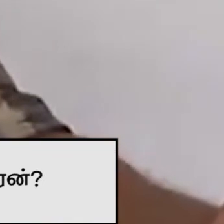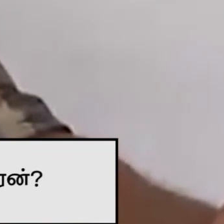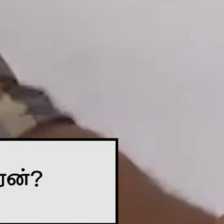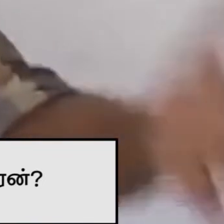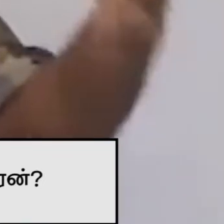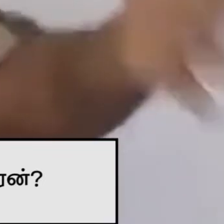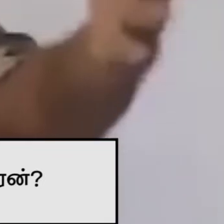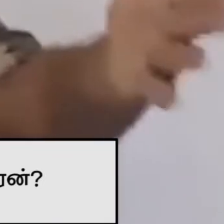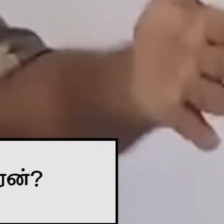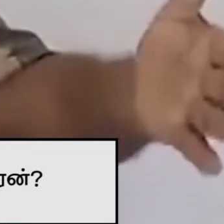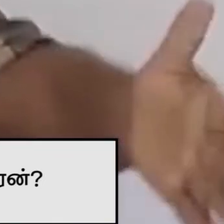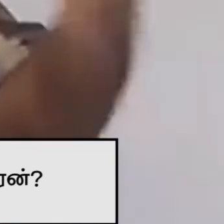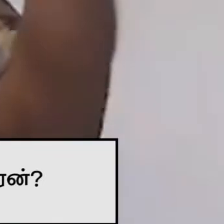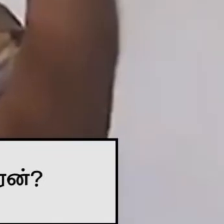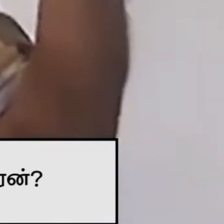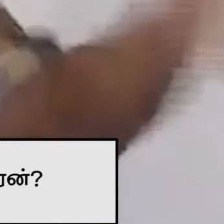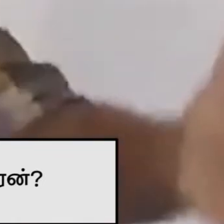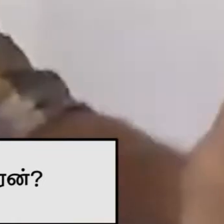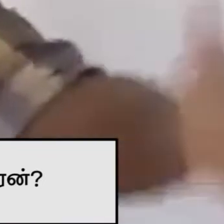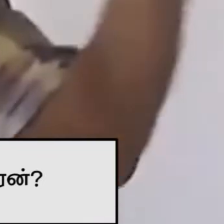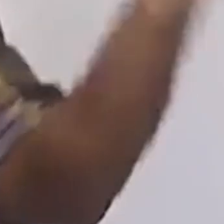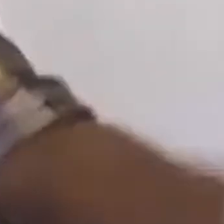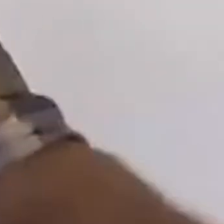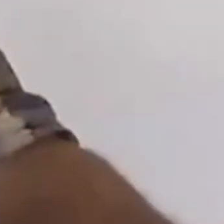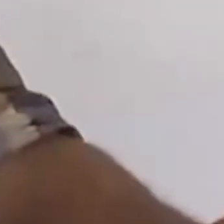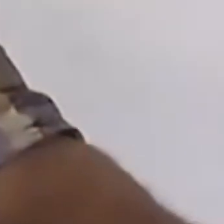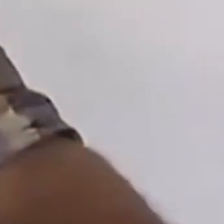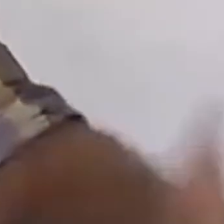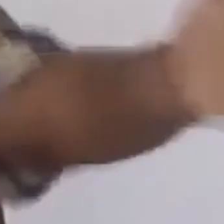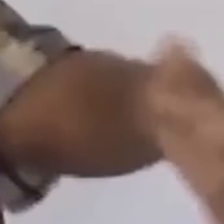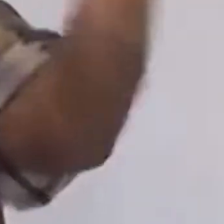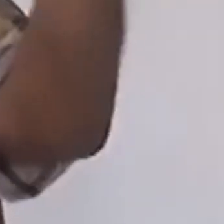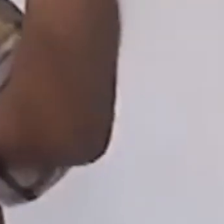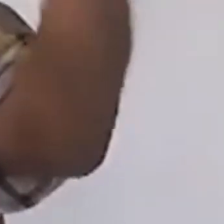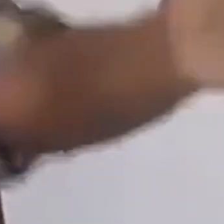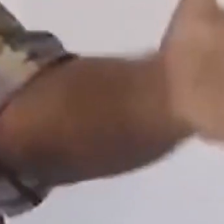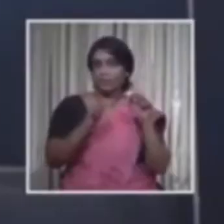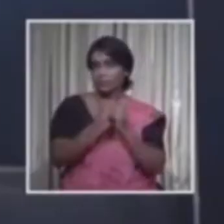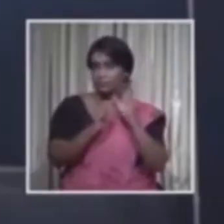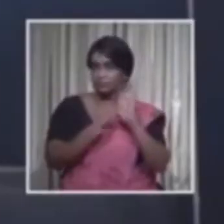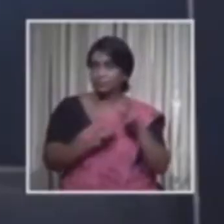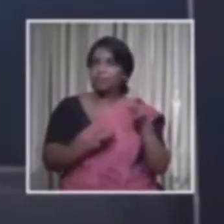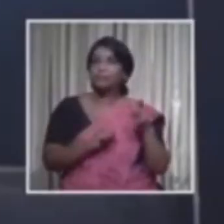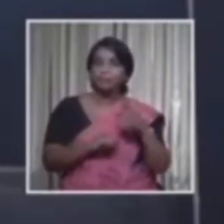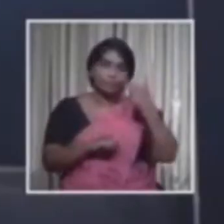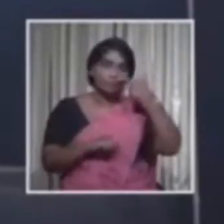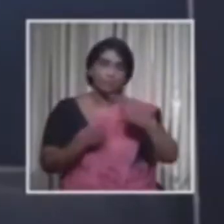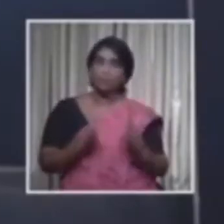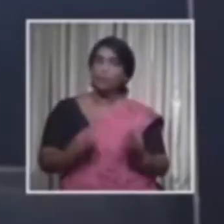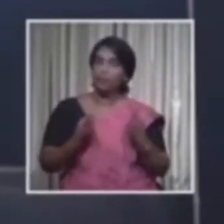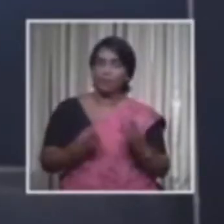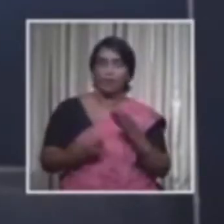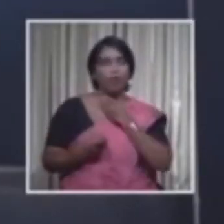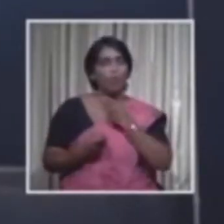මිනිස්සුන්ට ගිහිල්ලා මිනිස්සු පොලිමේ ඉන්න එක නවත්ත ගන්න බැරි නම් භූමි තෙල් වලට පොලිම තියෙන තේකද කියලා හොයලා බලන්න ඉන්ධන හිඟයක් පිළිබඳ